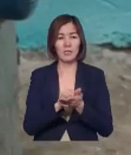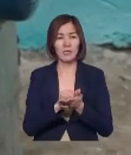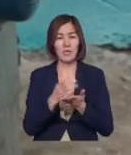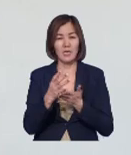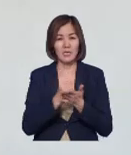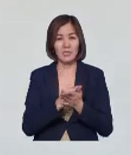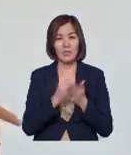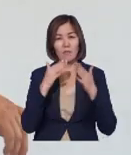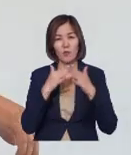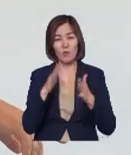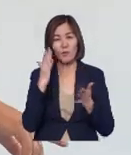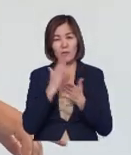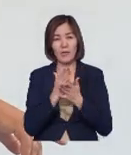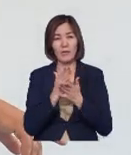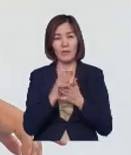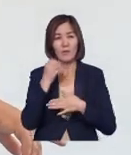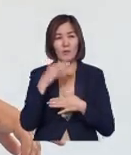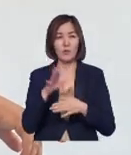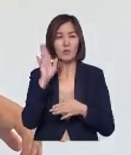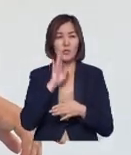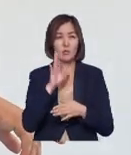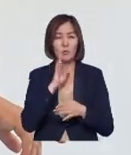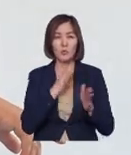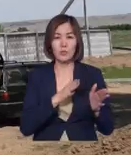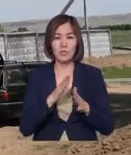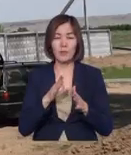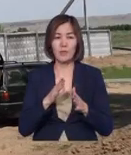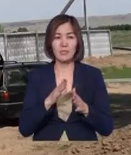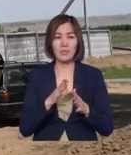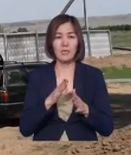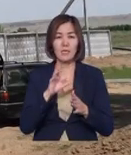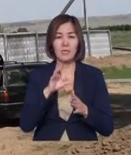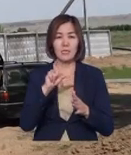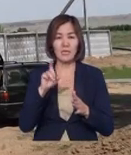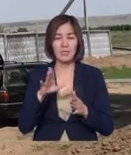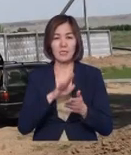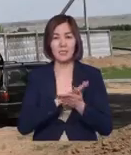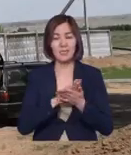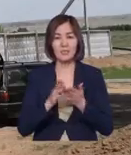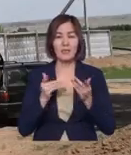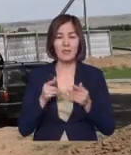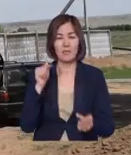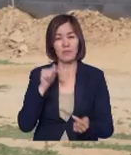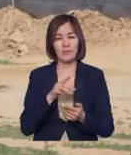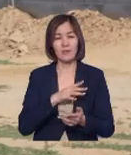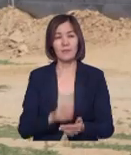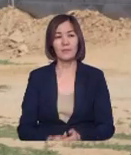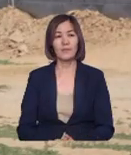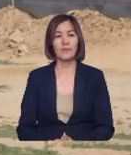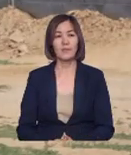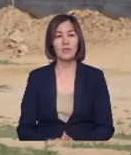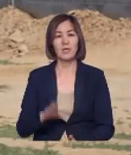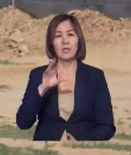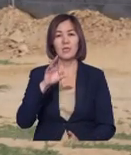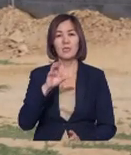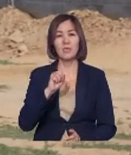салынды. Мамандардың айтуынша орталықтандырылған жүйедегі судың сапасы санитарлық эпидемиологиялық талаптарға сай. Сарыбұлақ елді